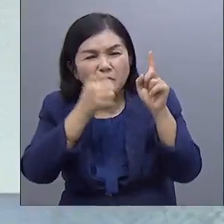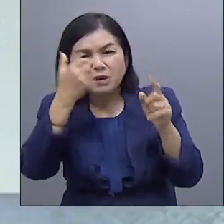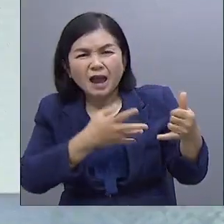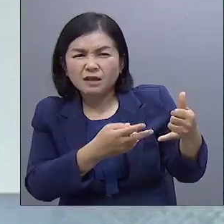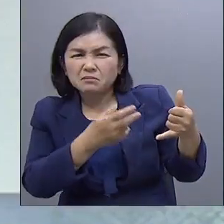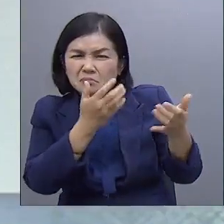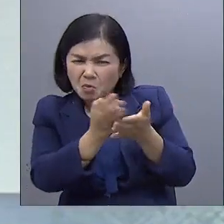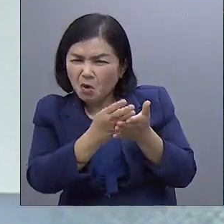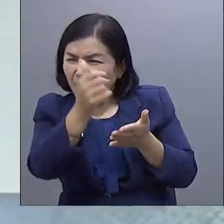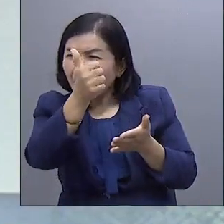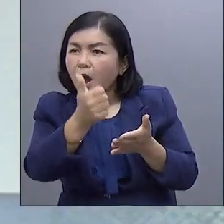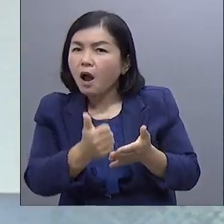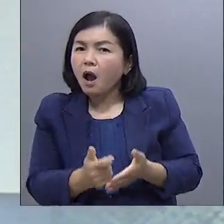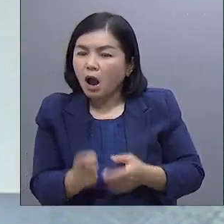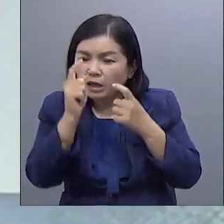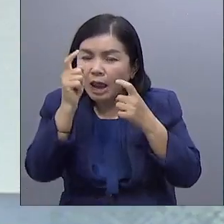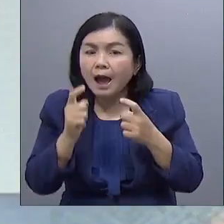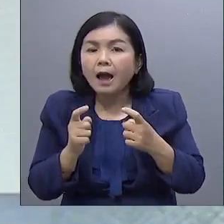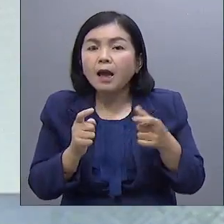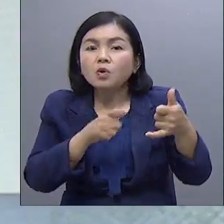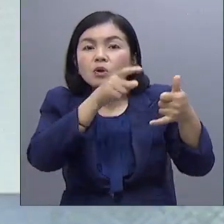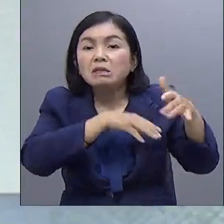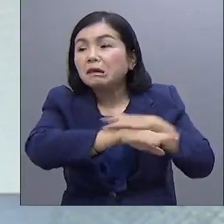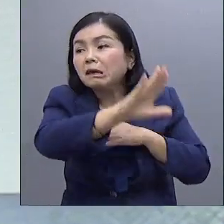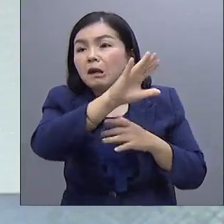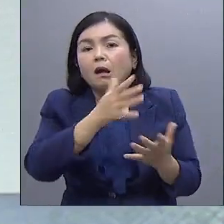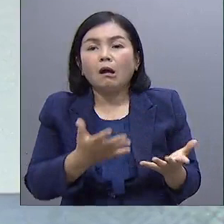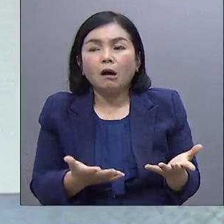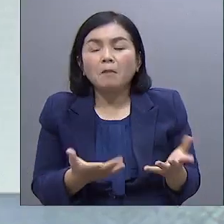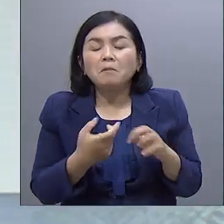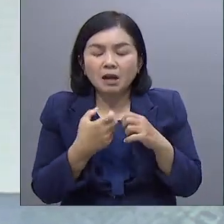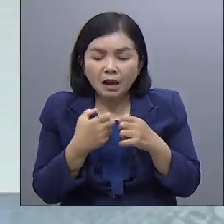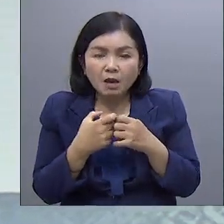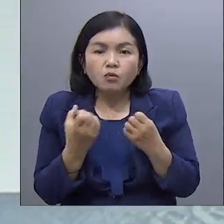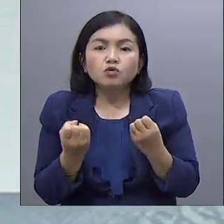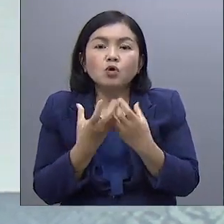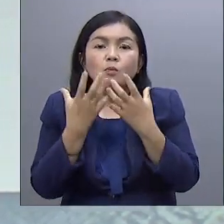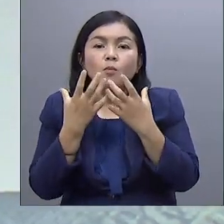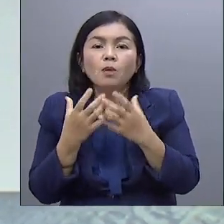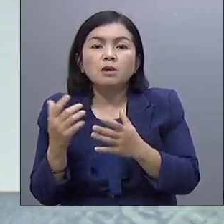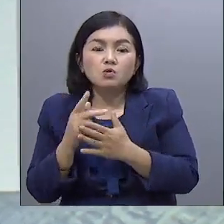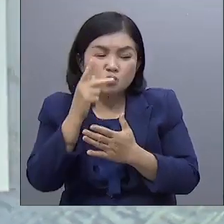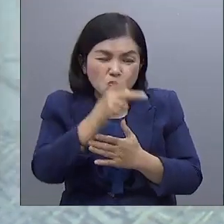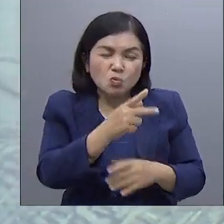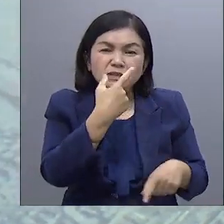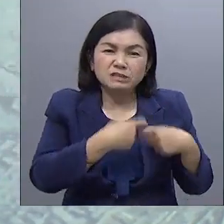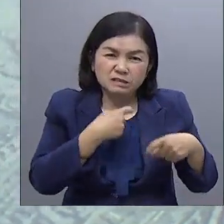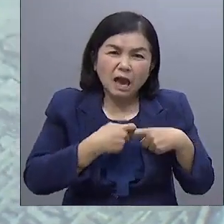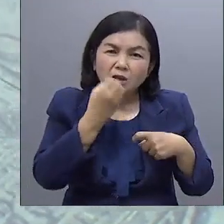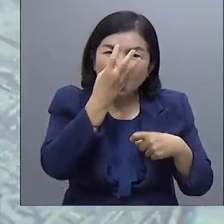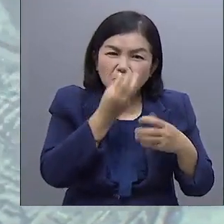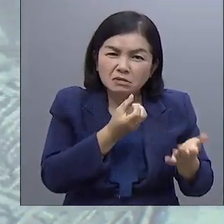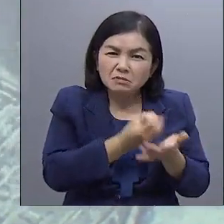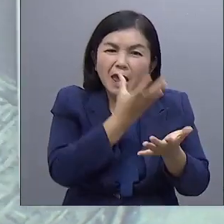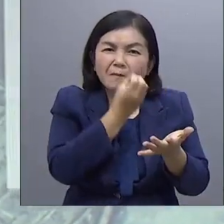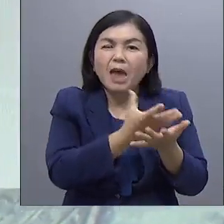ำมีความเสี่ยงที่จะเจอลูกหนี้ที่เบี้ยวหนี้สูงนะคะปัญหานี้มันส่งผลให้การปล่อยกู้จะมีความยากขึ้นดอกเบี้ยสูงขึ้นด้วยสุดท้ายค่ะ